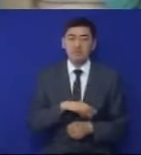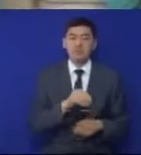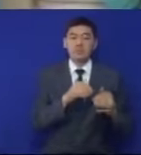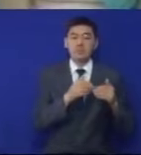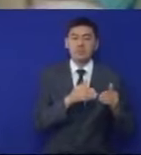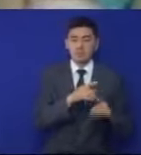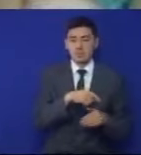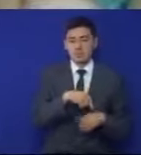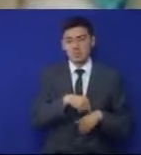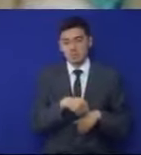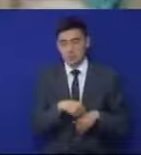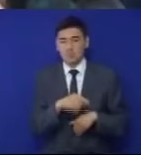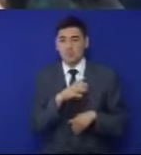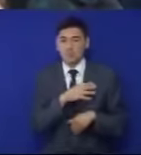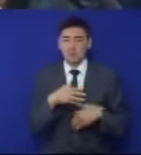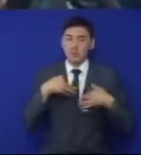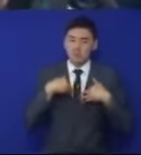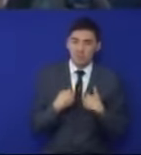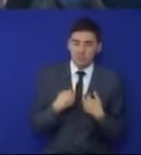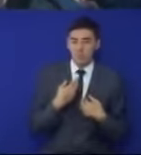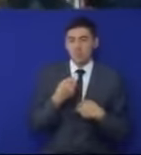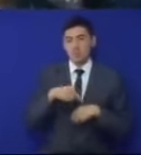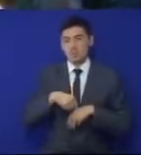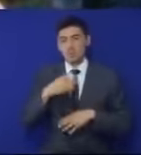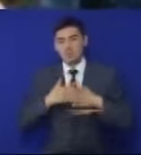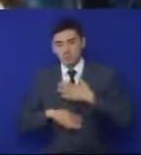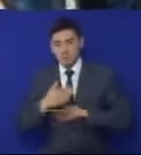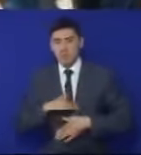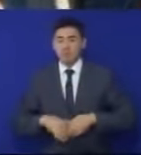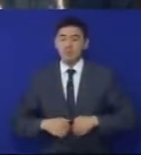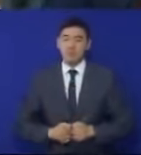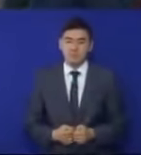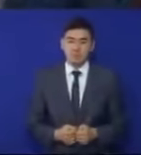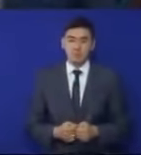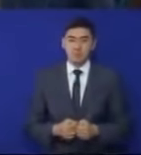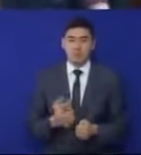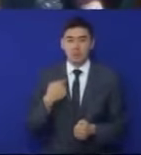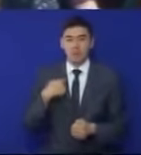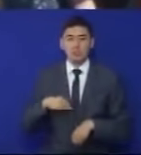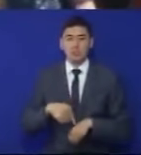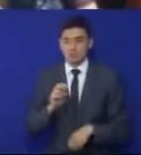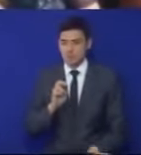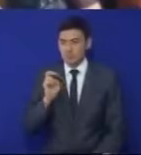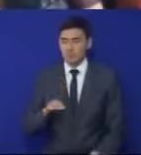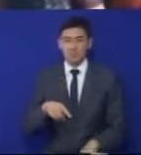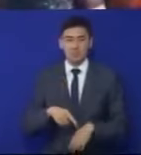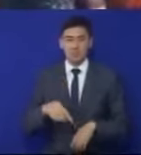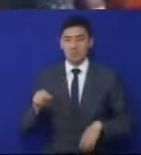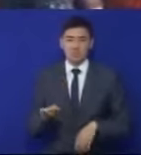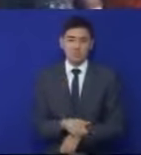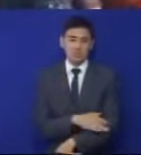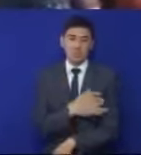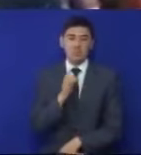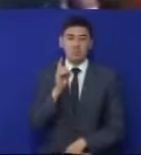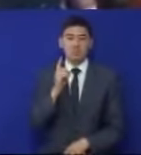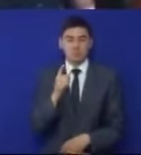и радости, и в то же время грусти. Я когда пришла уже сюда, у меня такое нарастает волнение, потому что это очень,